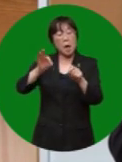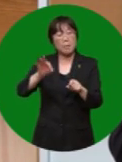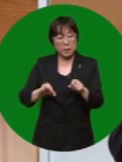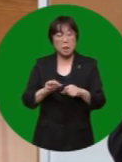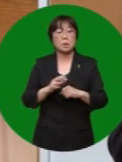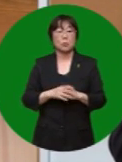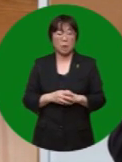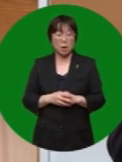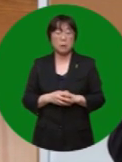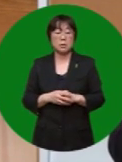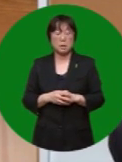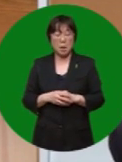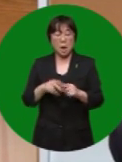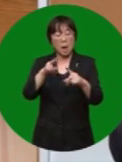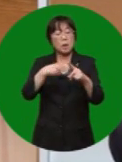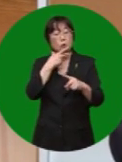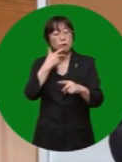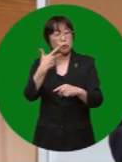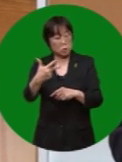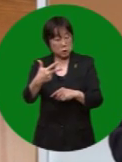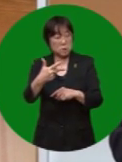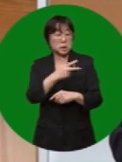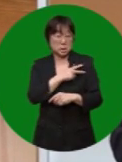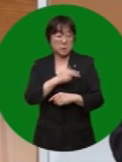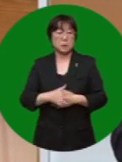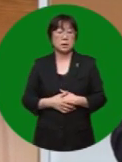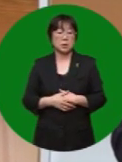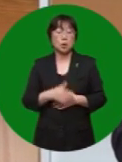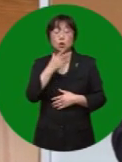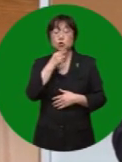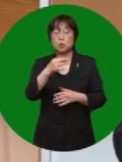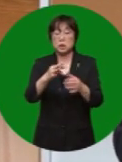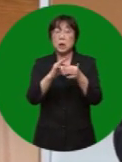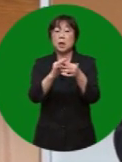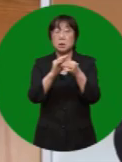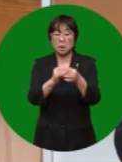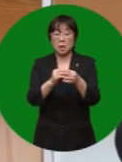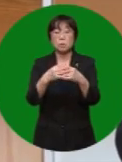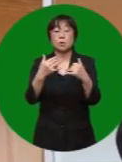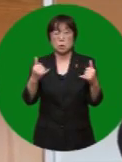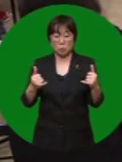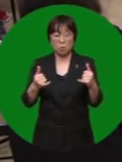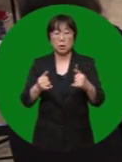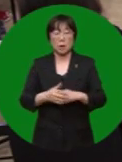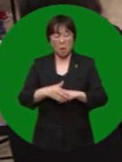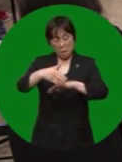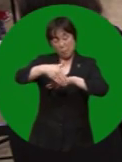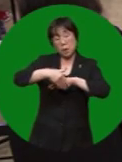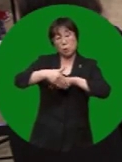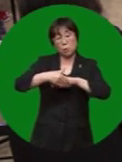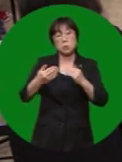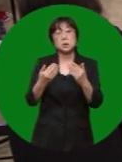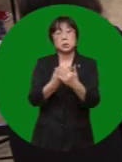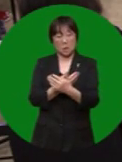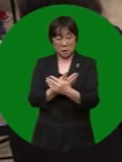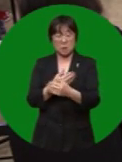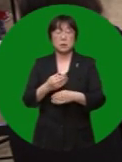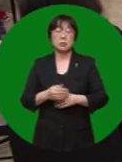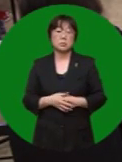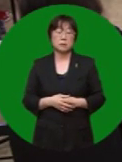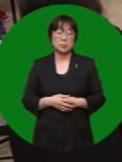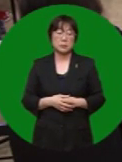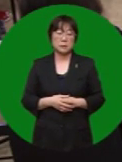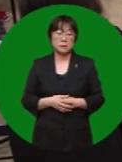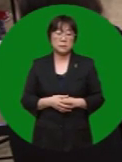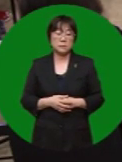んであったりとか介護福祉士さんという、まあ、福祉関係の方たちに相談するというのが、まあ、窓口になっ